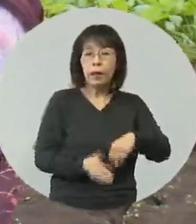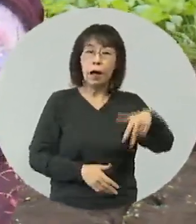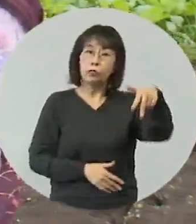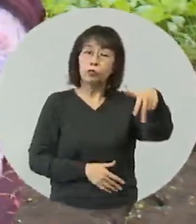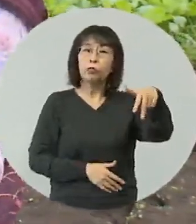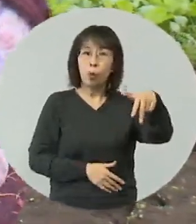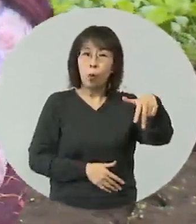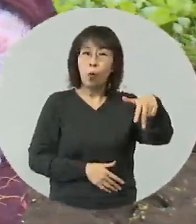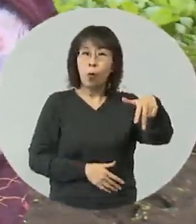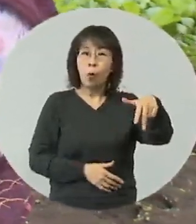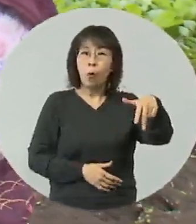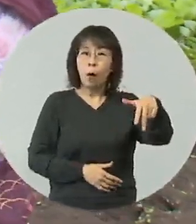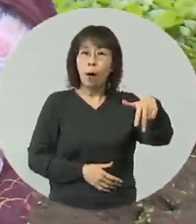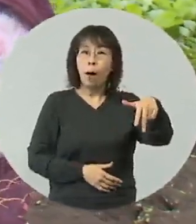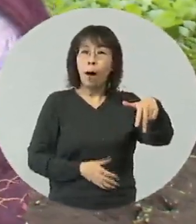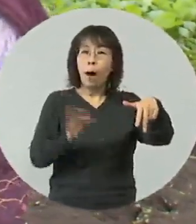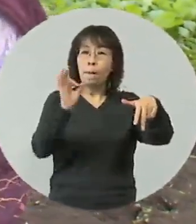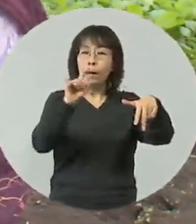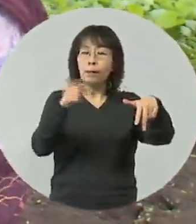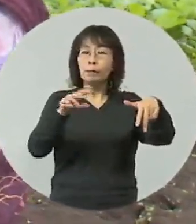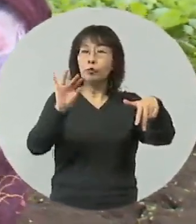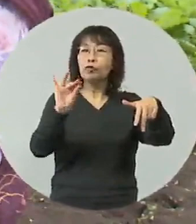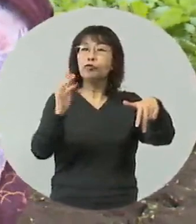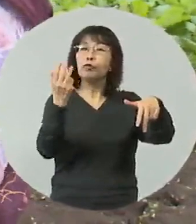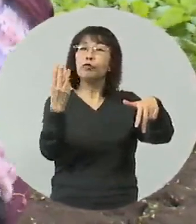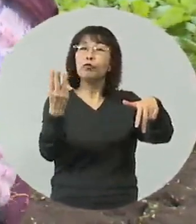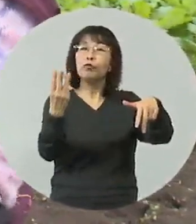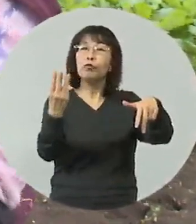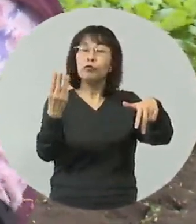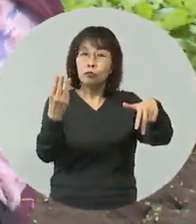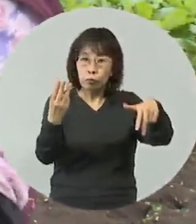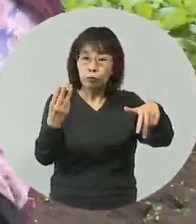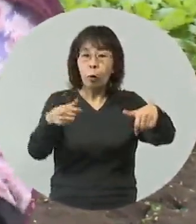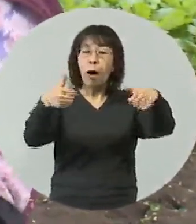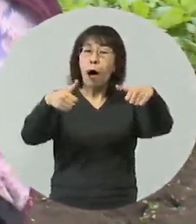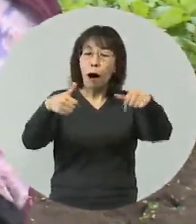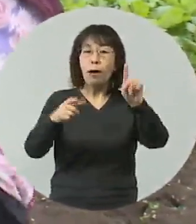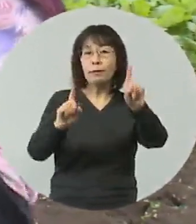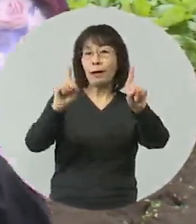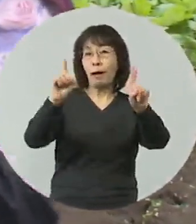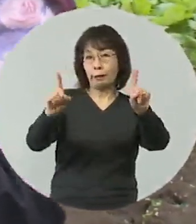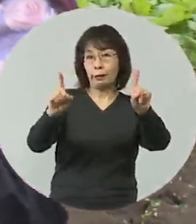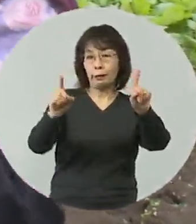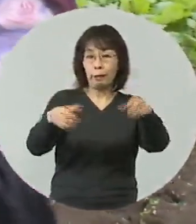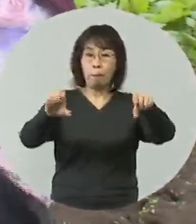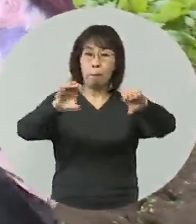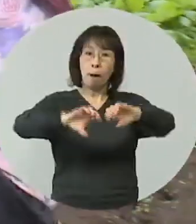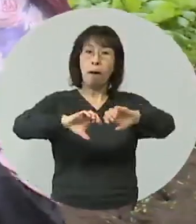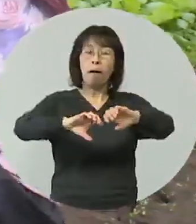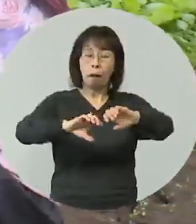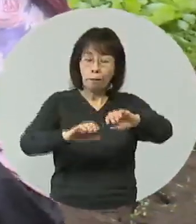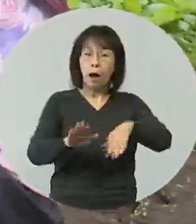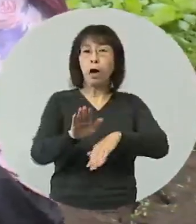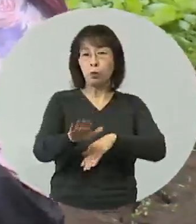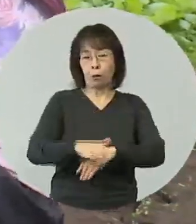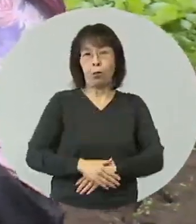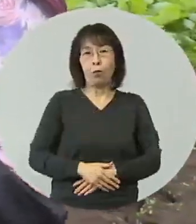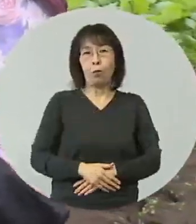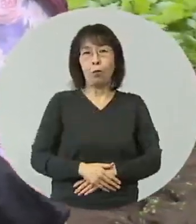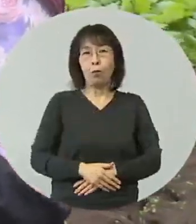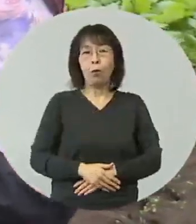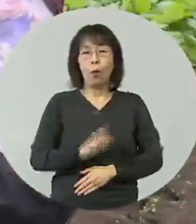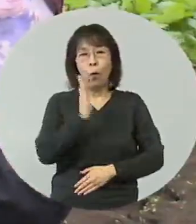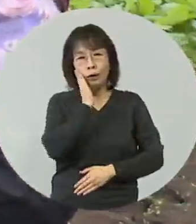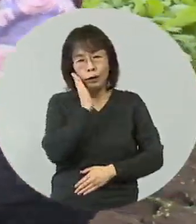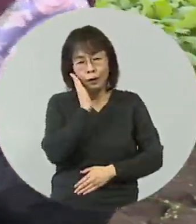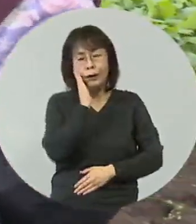と酢とめんつゆを半々で1対1でそれをねかけとくとすごく